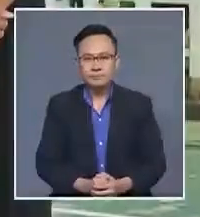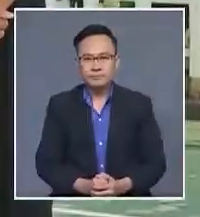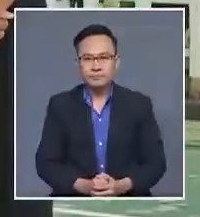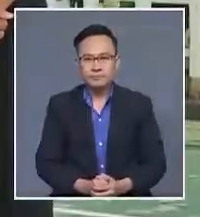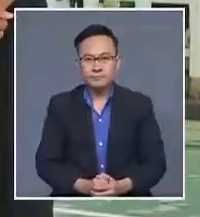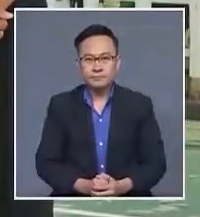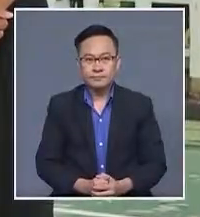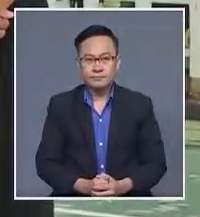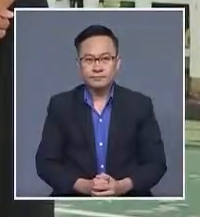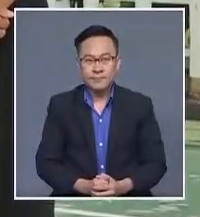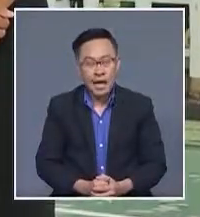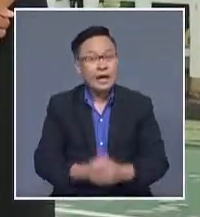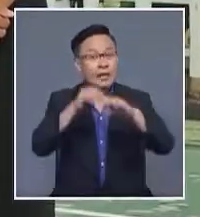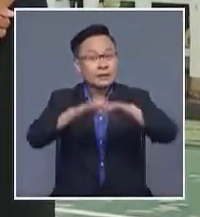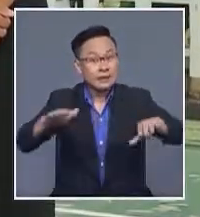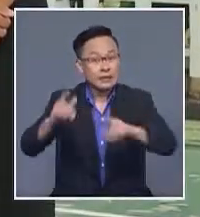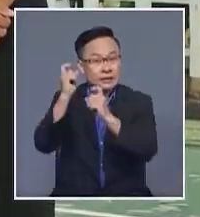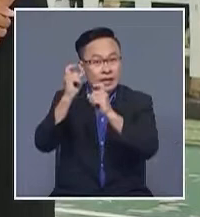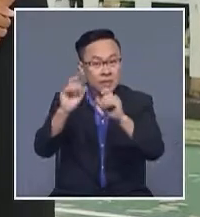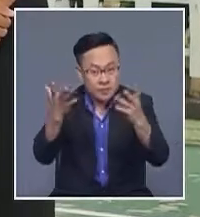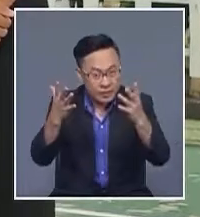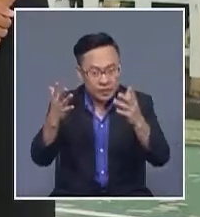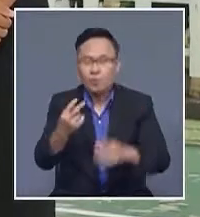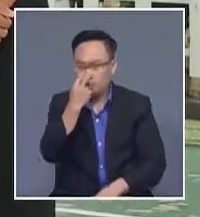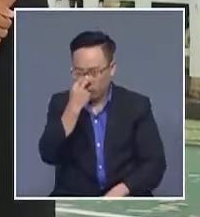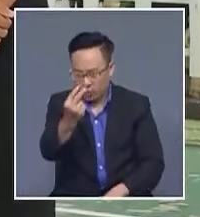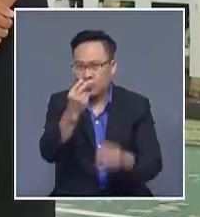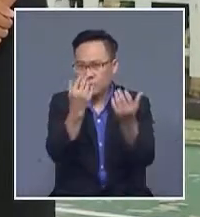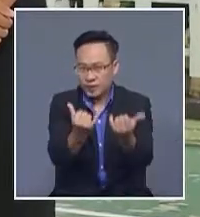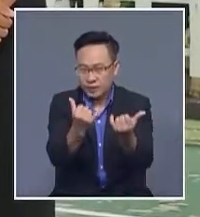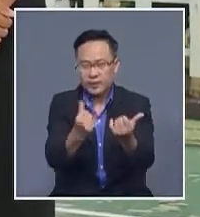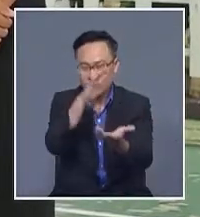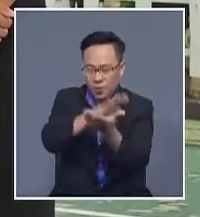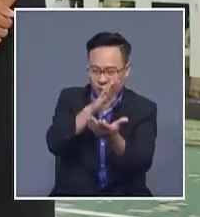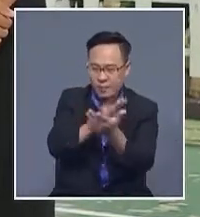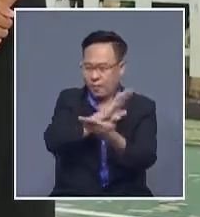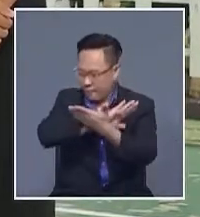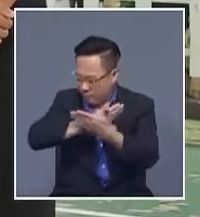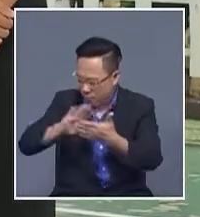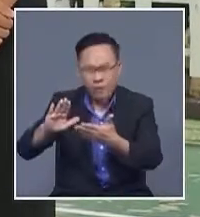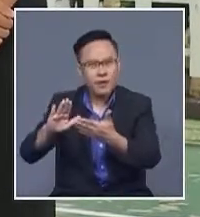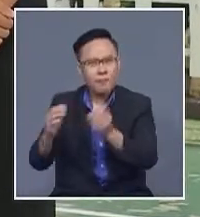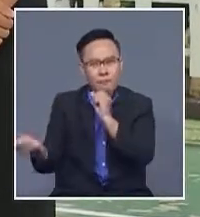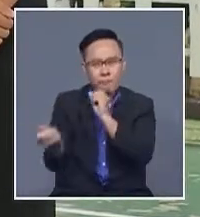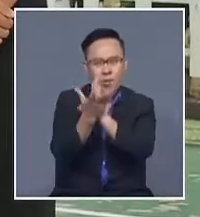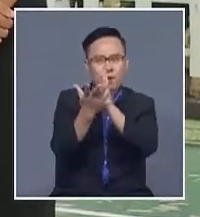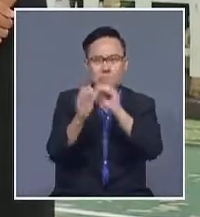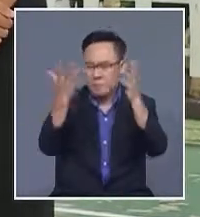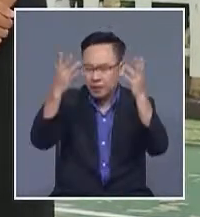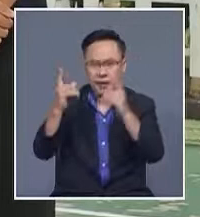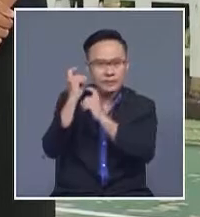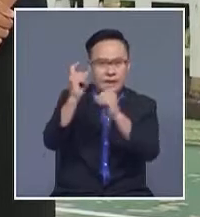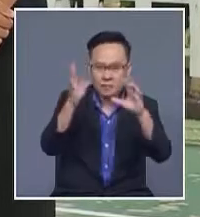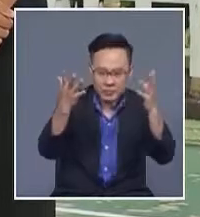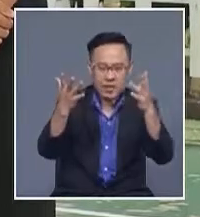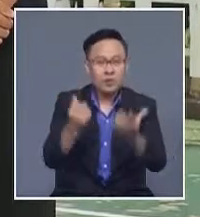และ Safety Student ที่จะมาพาไปรู้จักกับการสร้างความปลอดภัยในสถานศึกษา ให้เป็นเซฟตี้สคูลเพื่อประเทศของเราจะได้